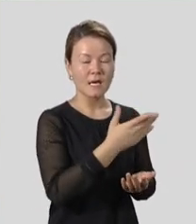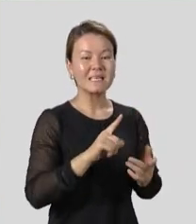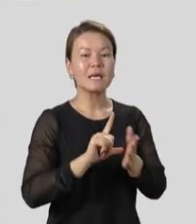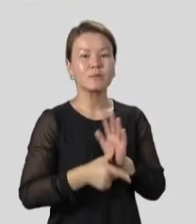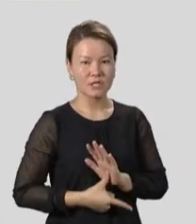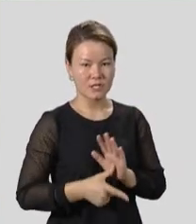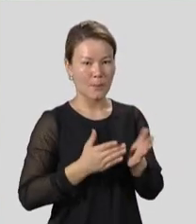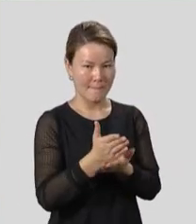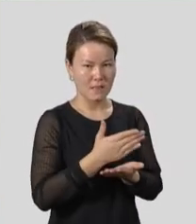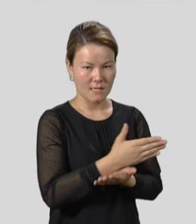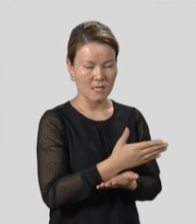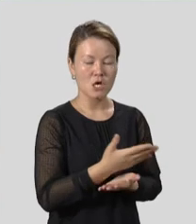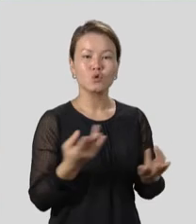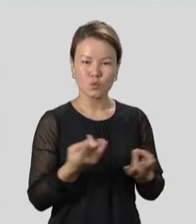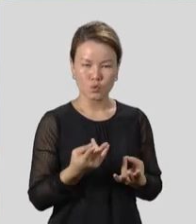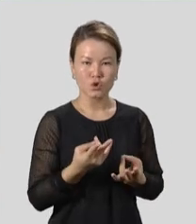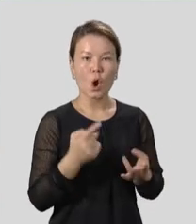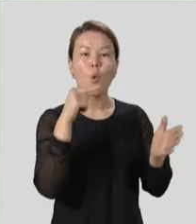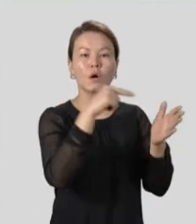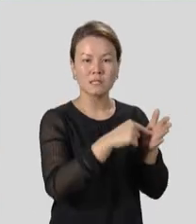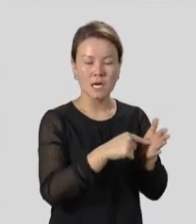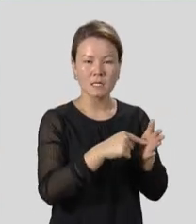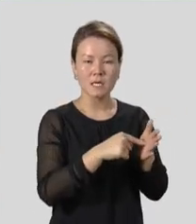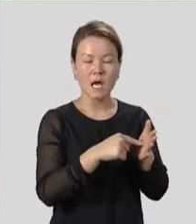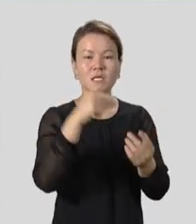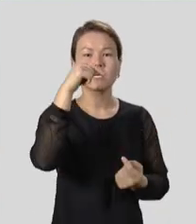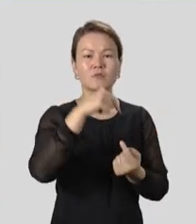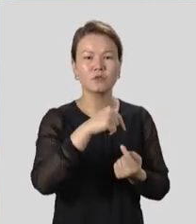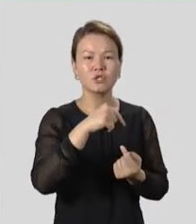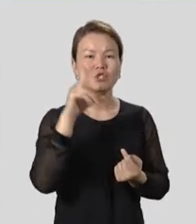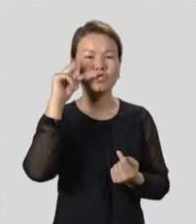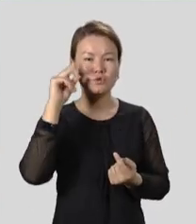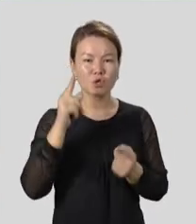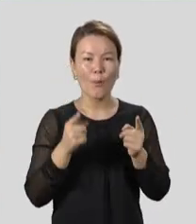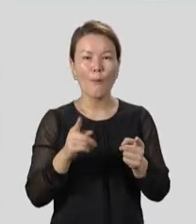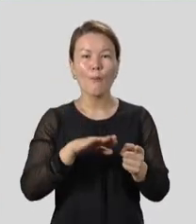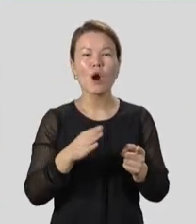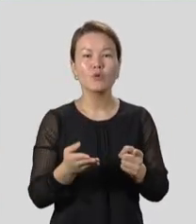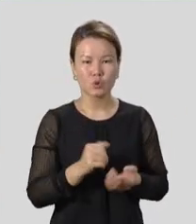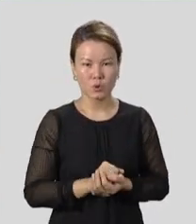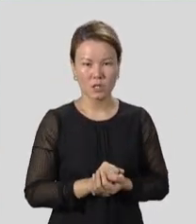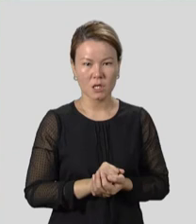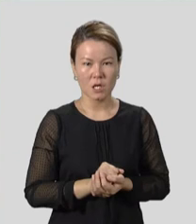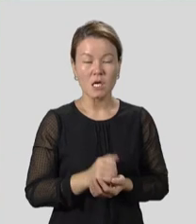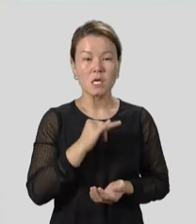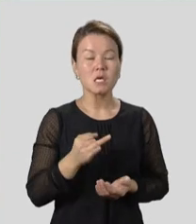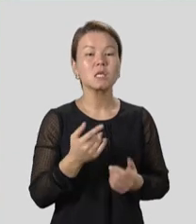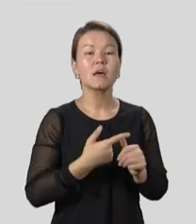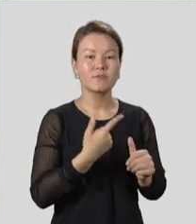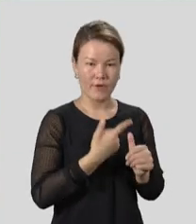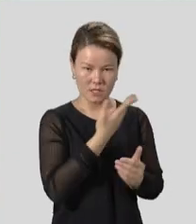модели необходимо указать соответствующий числовой промежуток и назвать